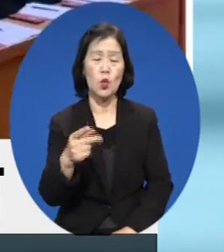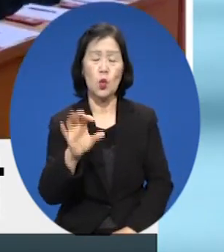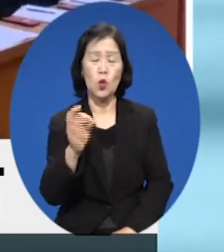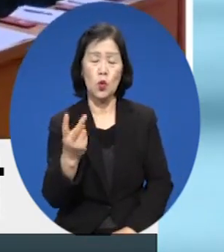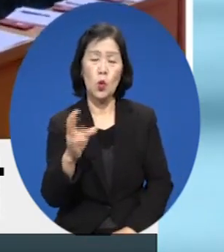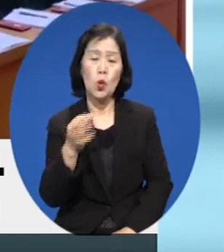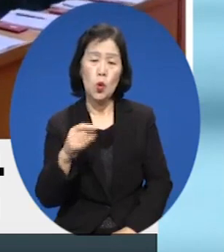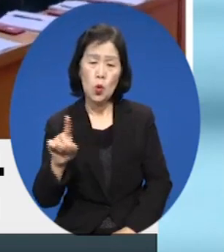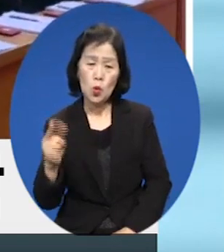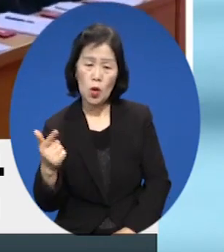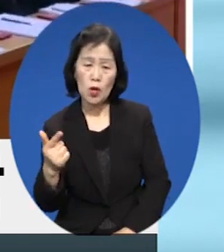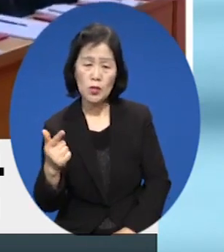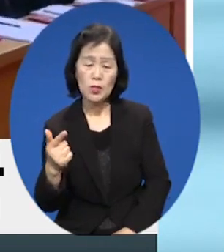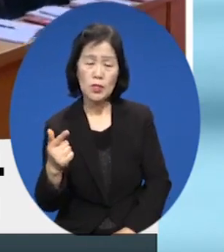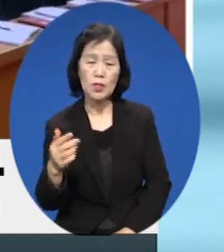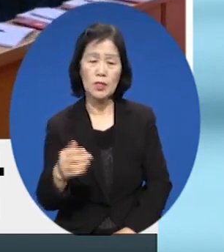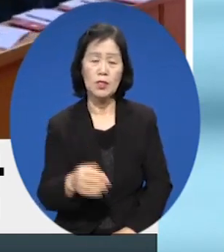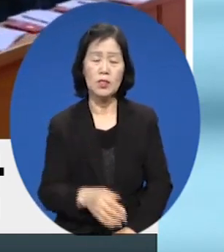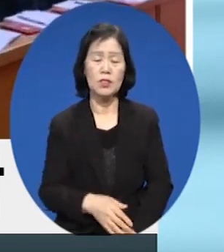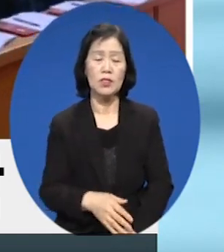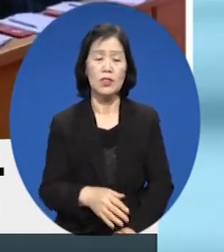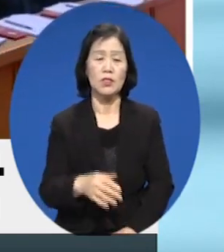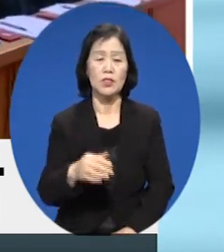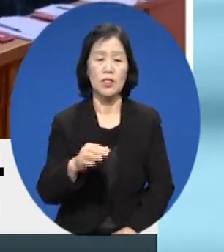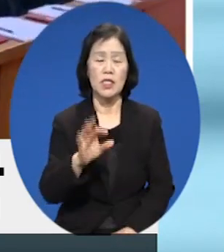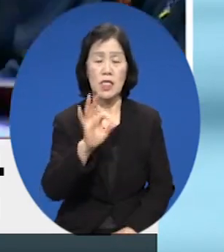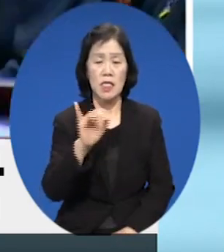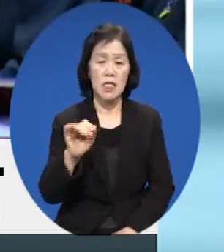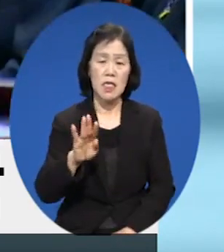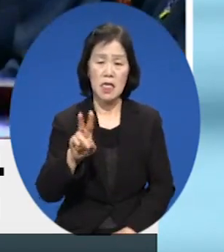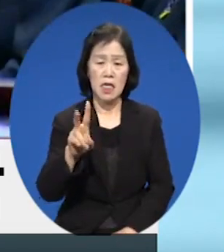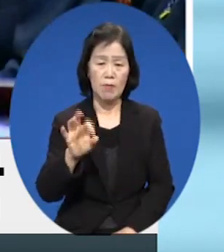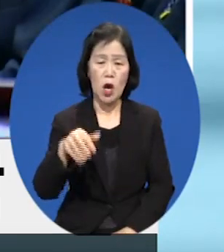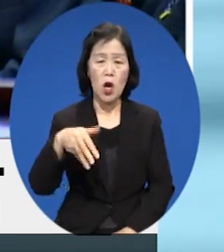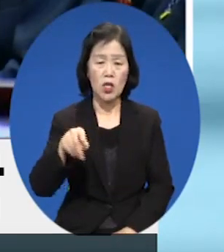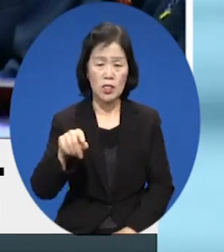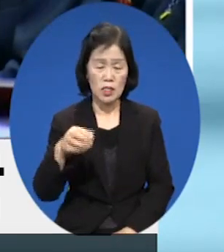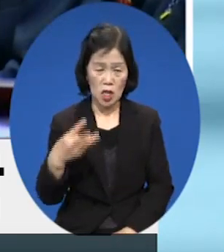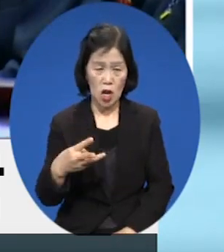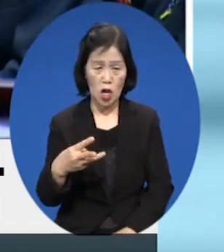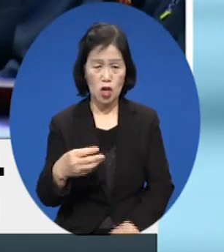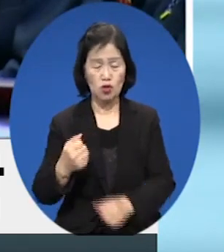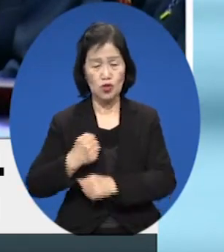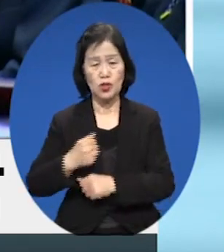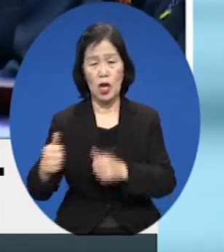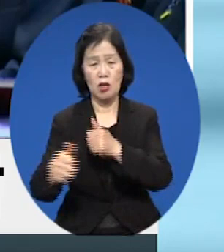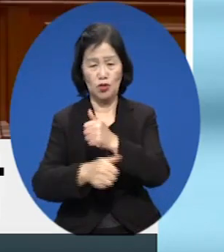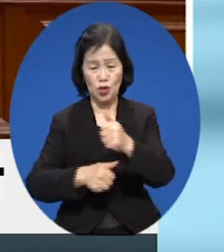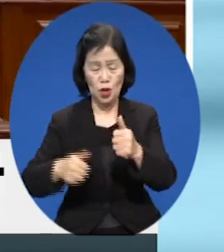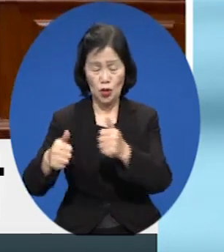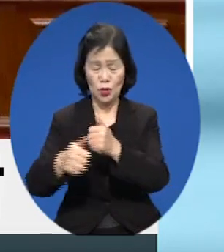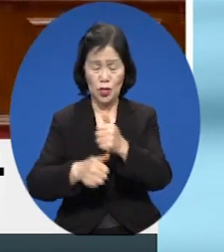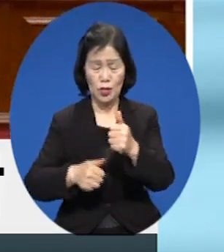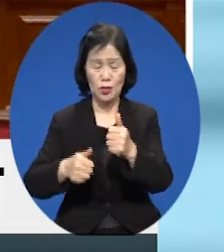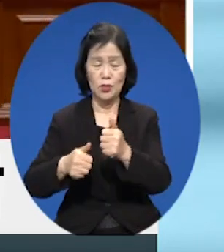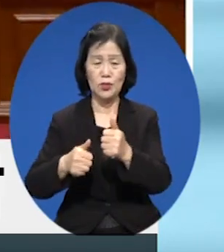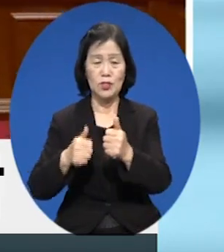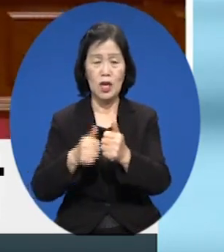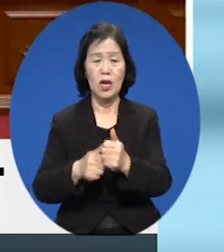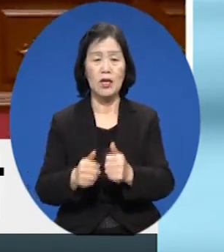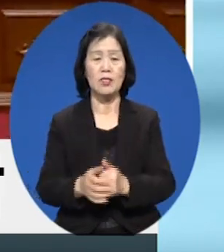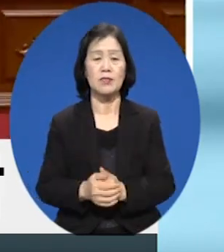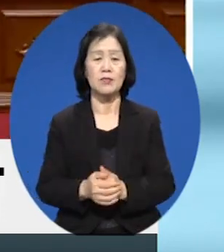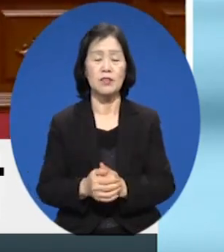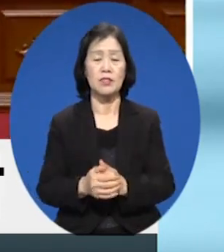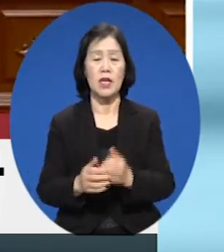해야죠 그 총리가 들어가고 이경 출도 노동당 군사위원회 부위원장이 들어가는데 김도 쿤 총리와 여기서 지퍼